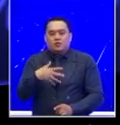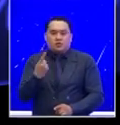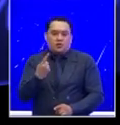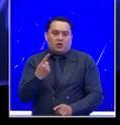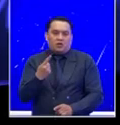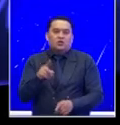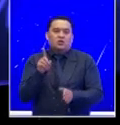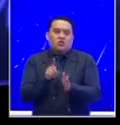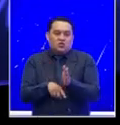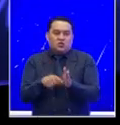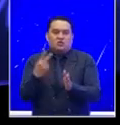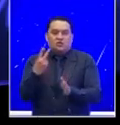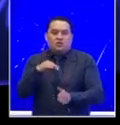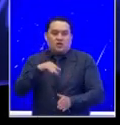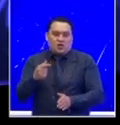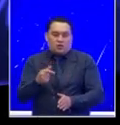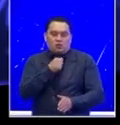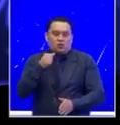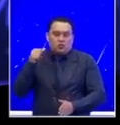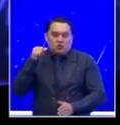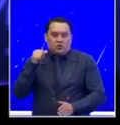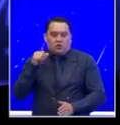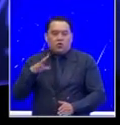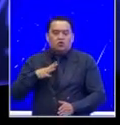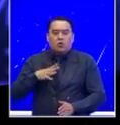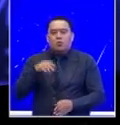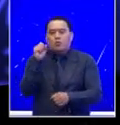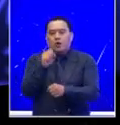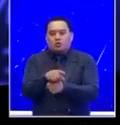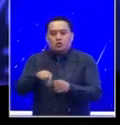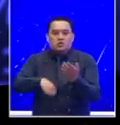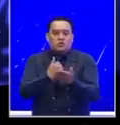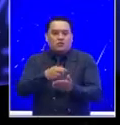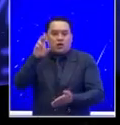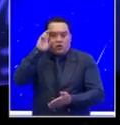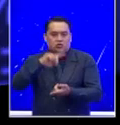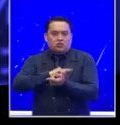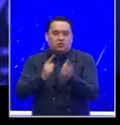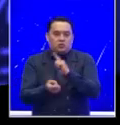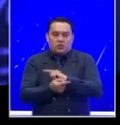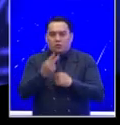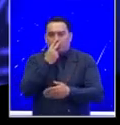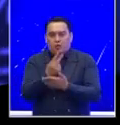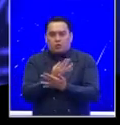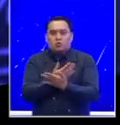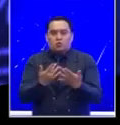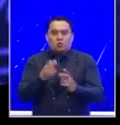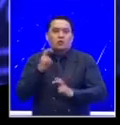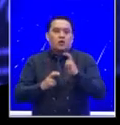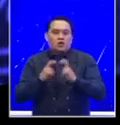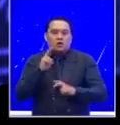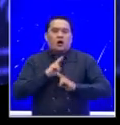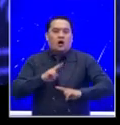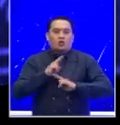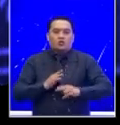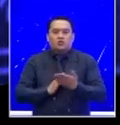что дешевле на 2 тенге в сравнении с порогом прошлого периода. Согласно поручению главы государства, изменились и тарифные показатели ряда других предприятий,